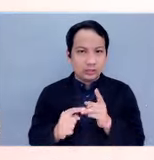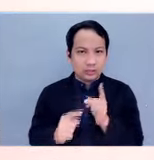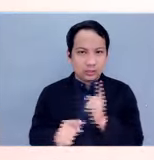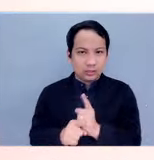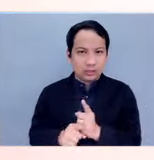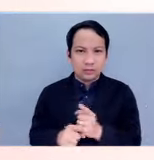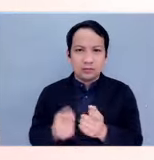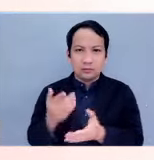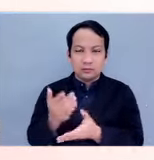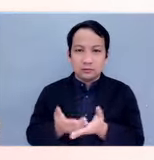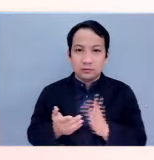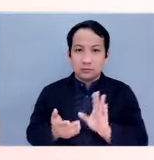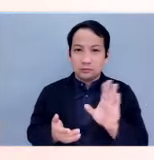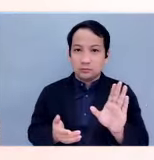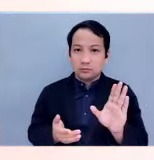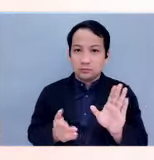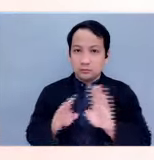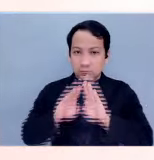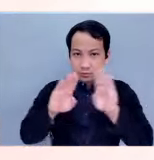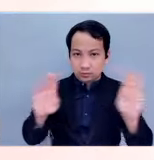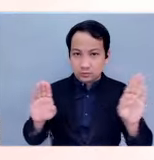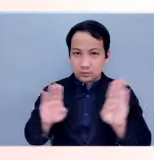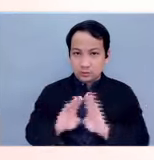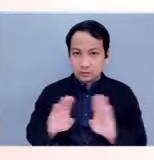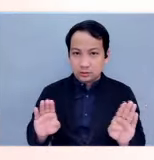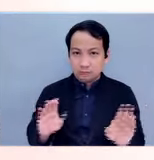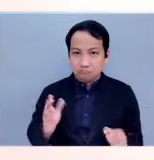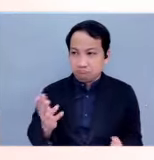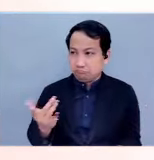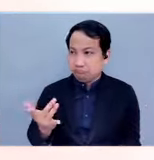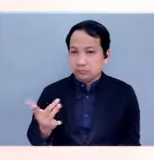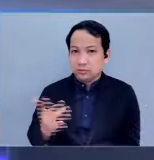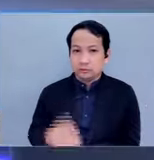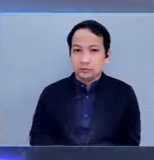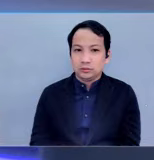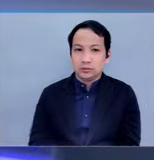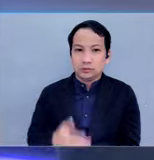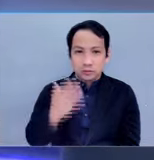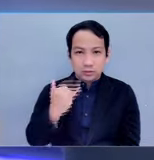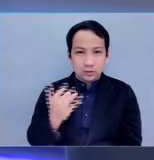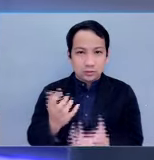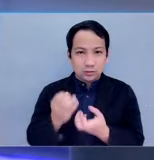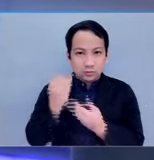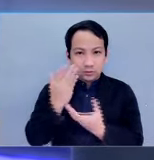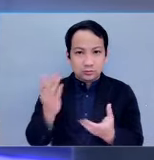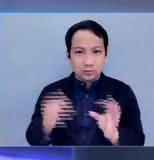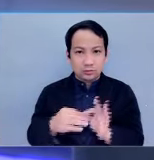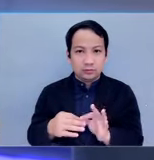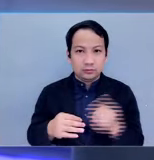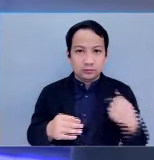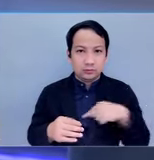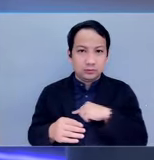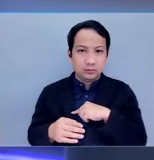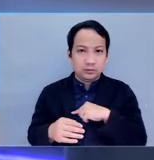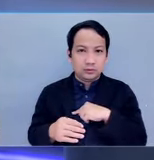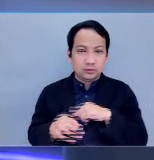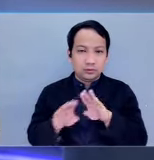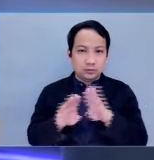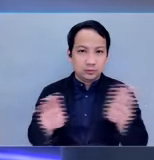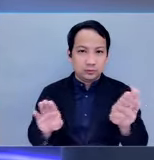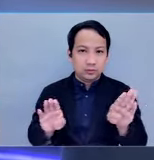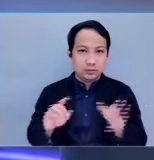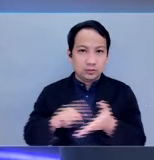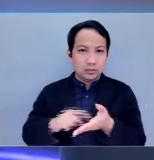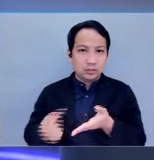na hindi sila bukas sa ganung klaseng treatment. Yes, that's what we want to open na ang gamot kasi